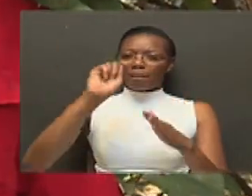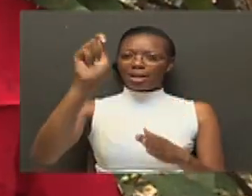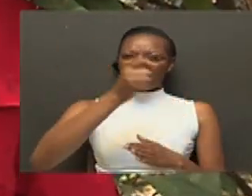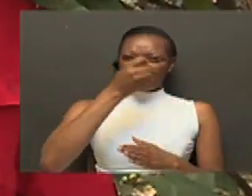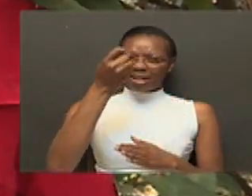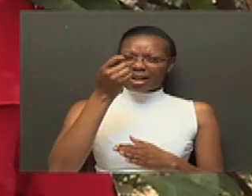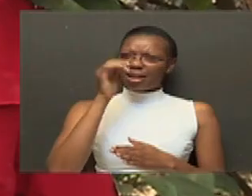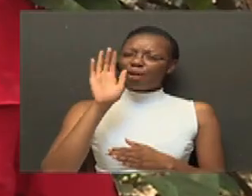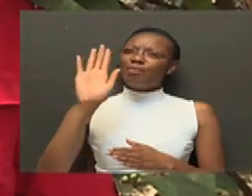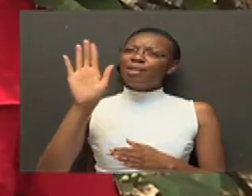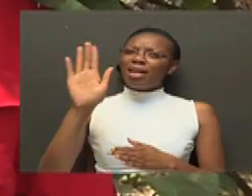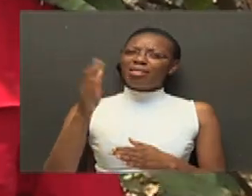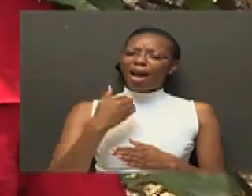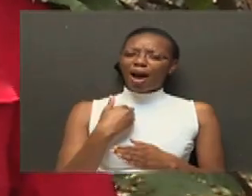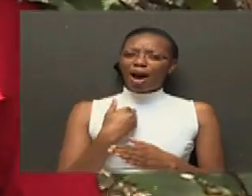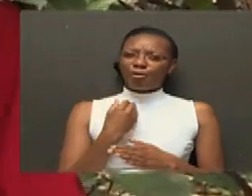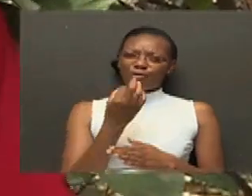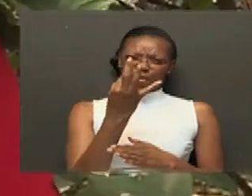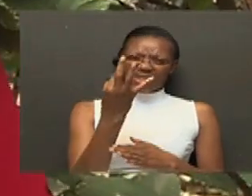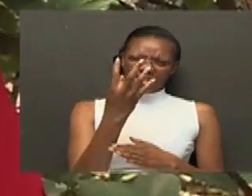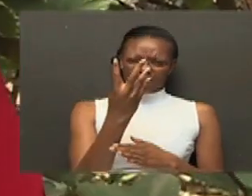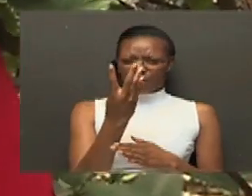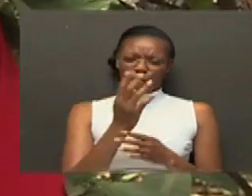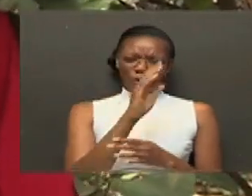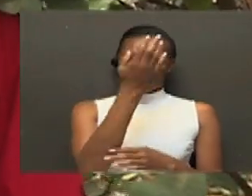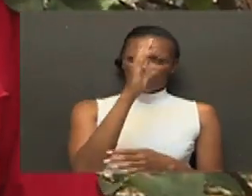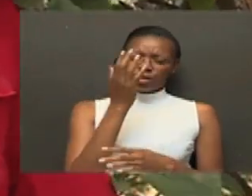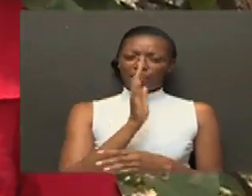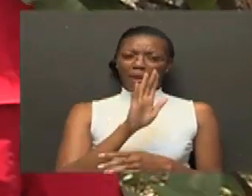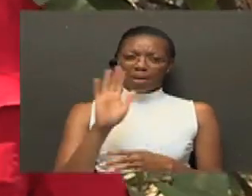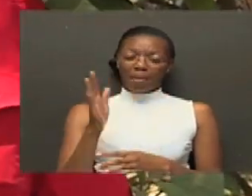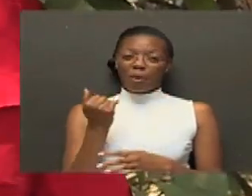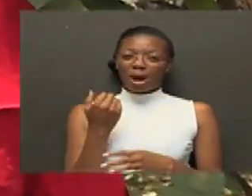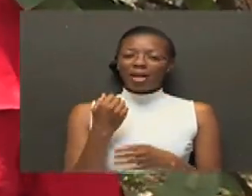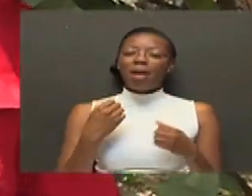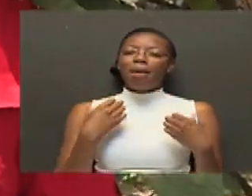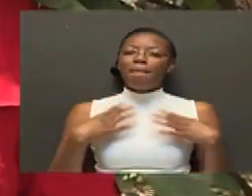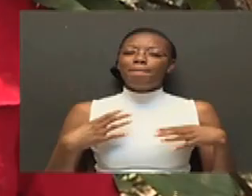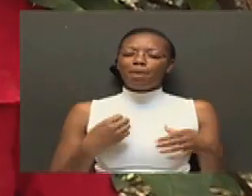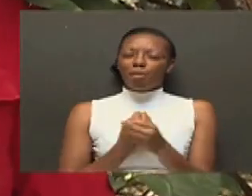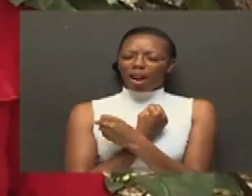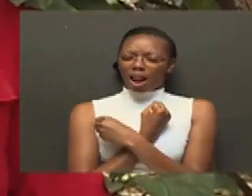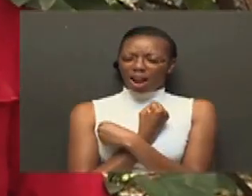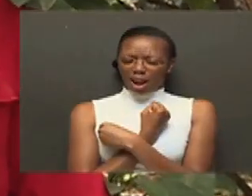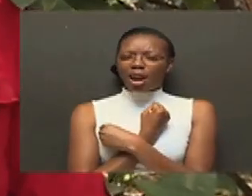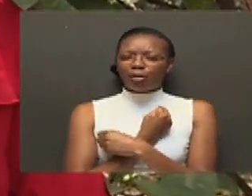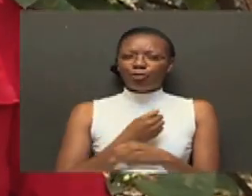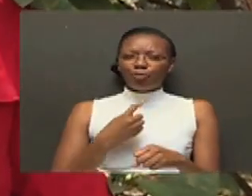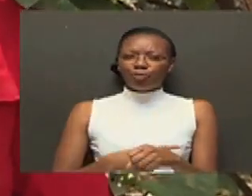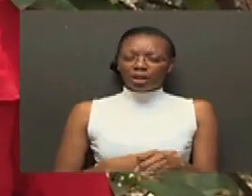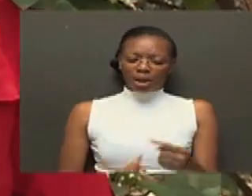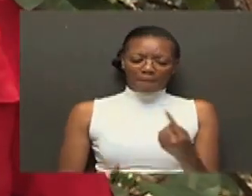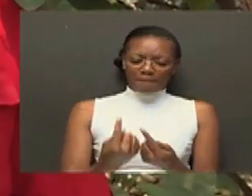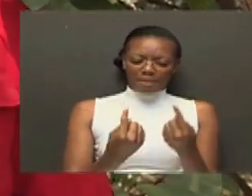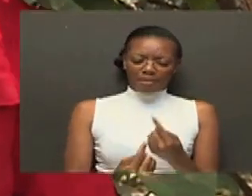miti tu kama 3-4 ilikuwa imebaki. Juu watu walikuwa wameikata sana, especially juu ya makaa. Makaa yake inakaa sana.